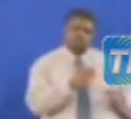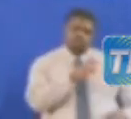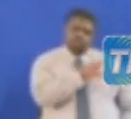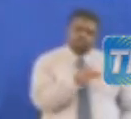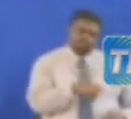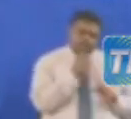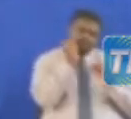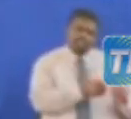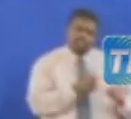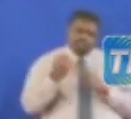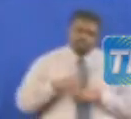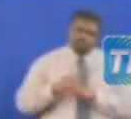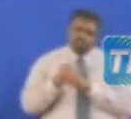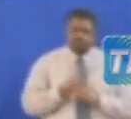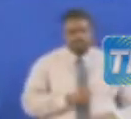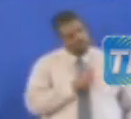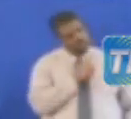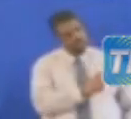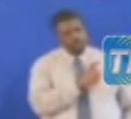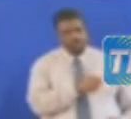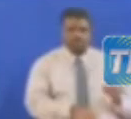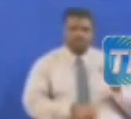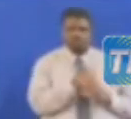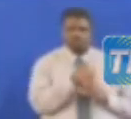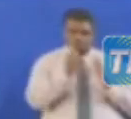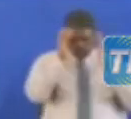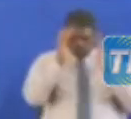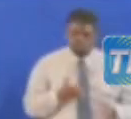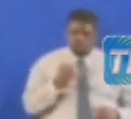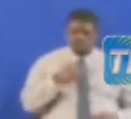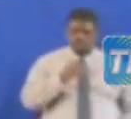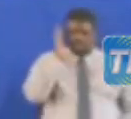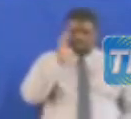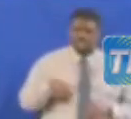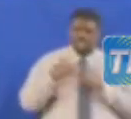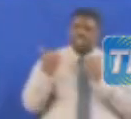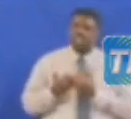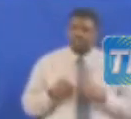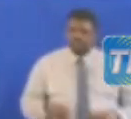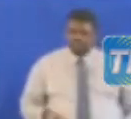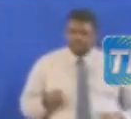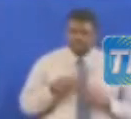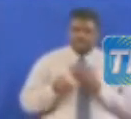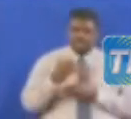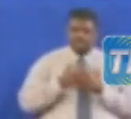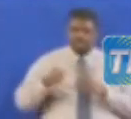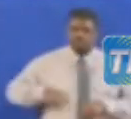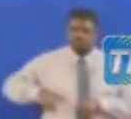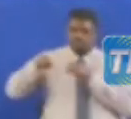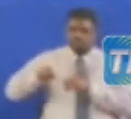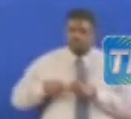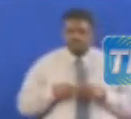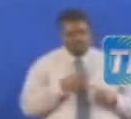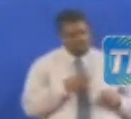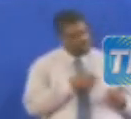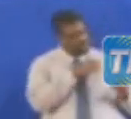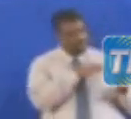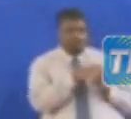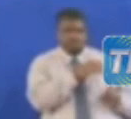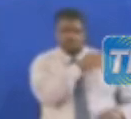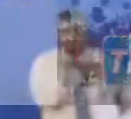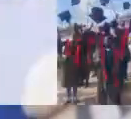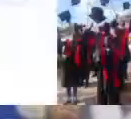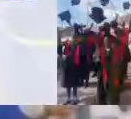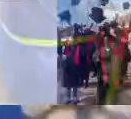mikoa kufuatilia utekelezaji wa maagizo ya viongozi wakuu wa serikali na chama katika maeneo yao ya utawala, hususan maelekezo ya